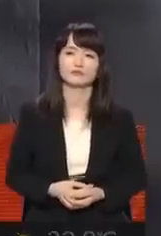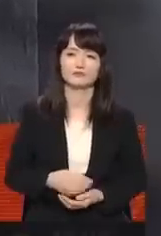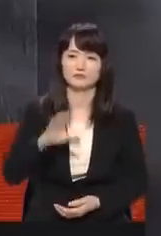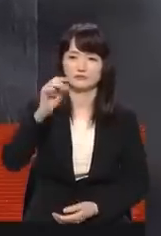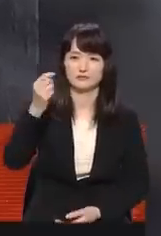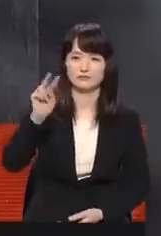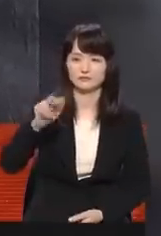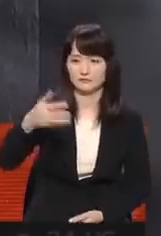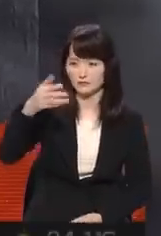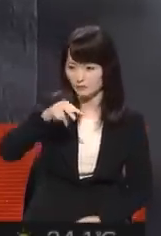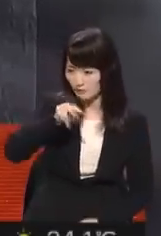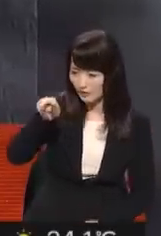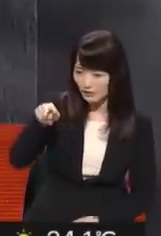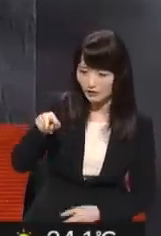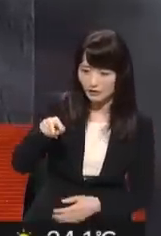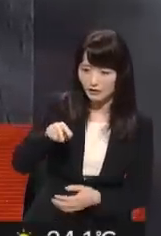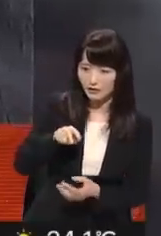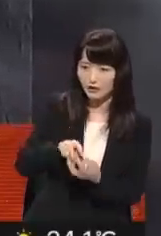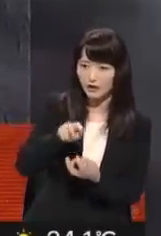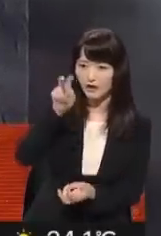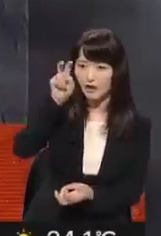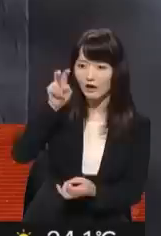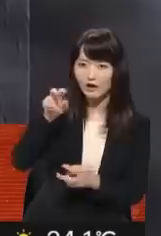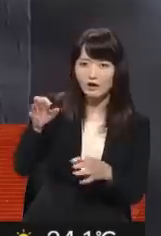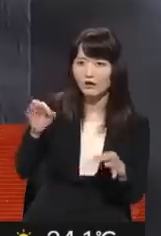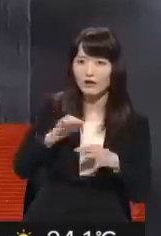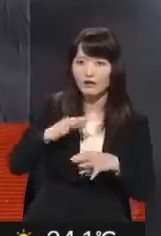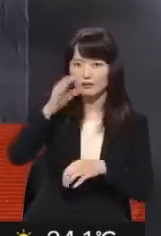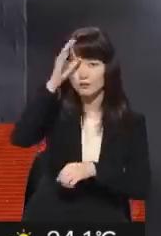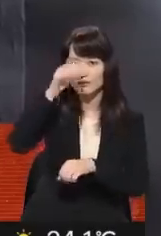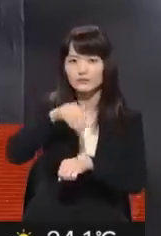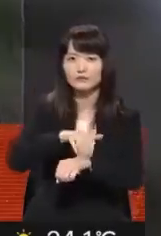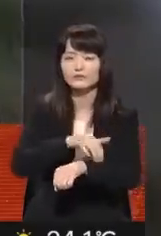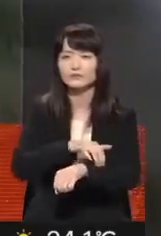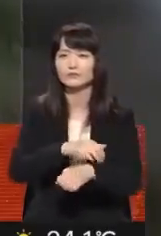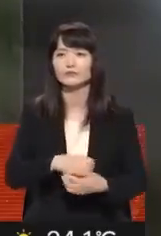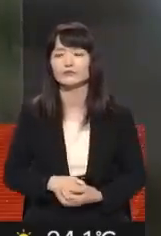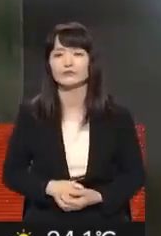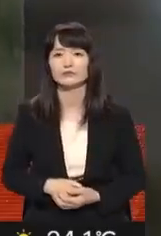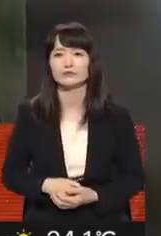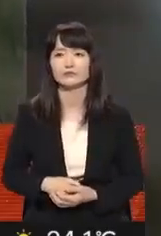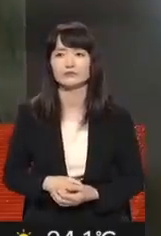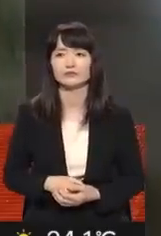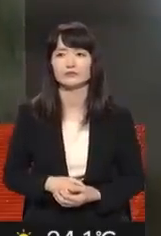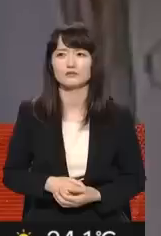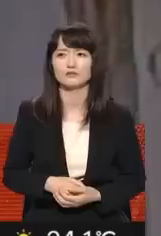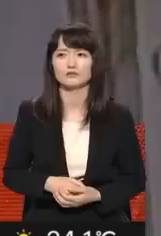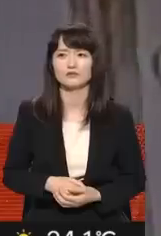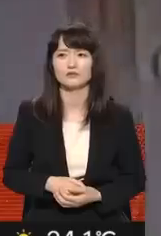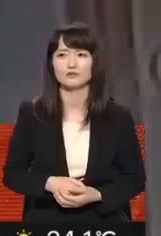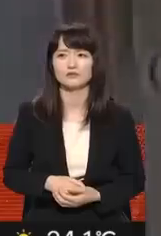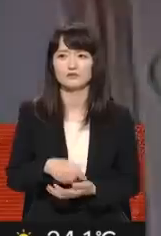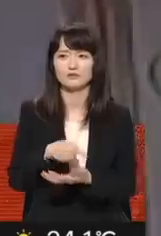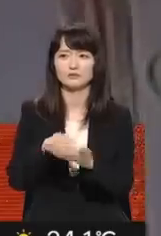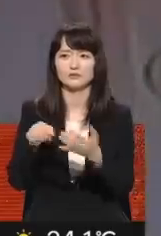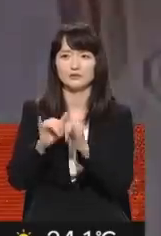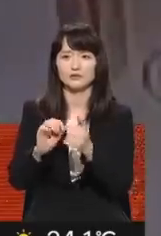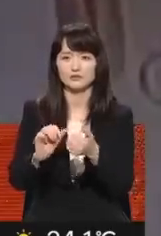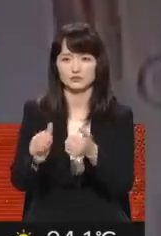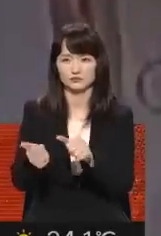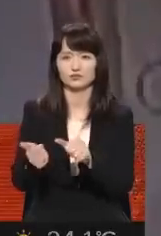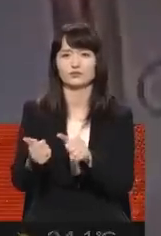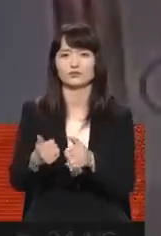경악을 좀 소름을 끼치게 하는 상황입니다. 지금 저 순간은 이미 피해자는 세상을 떠난 상태고